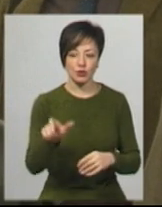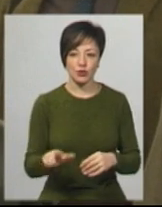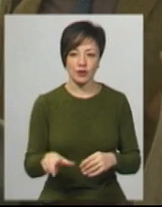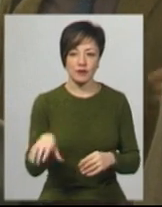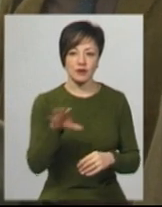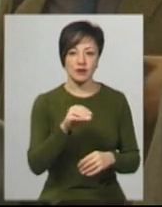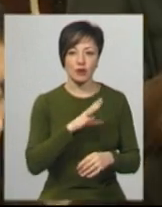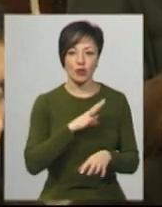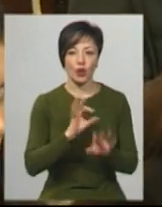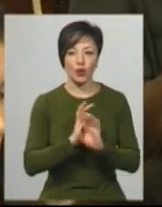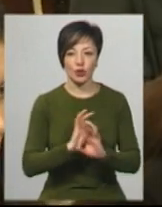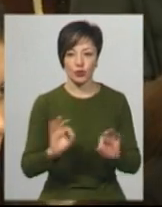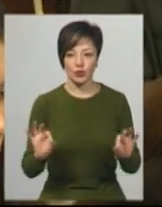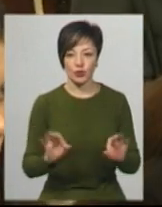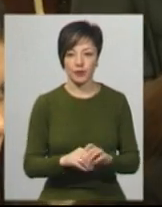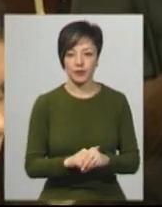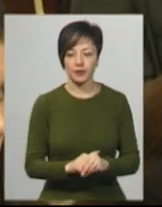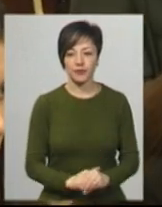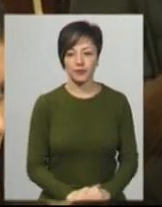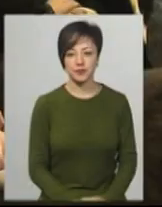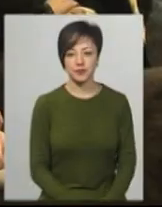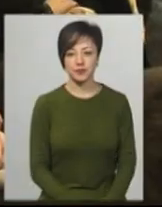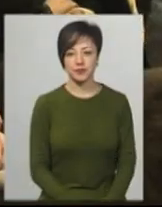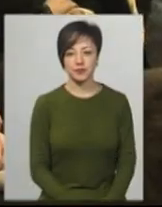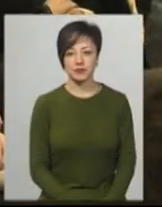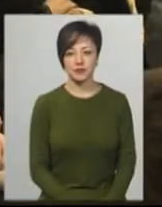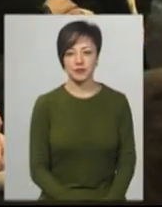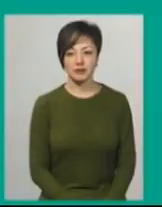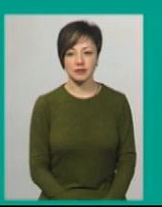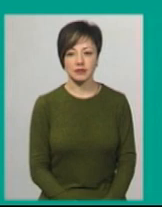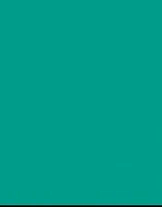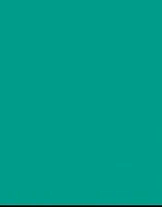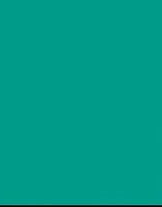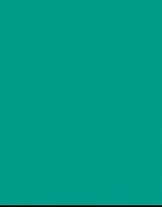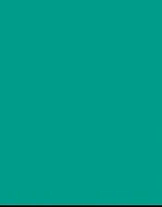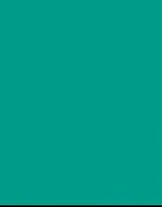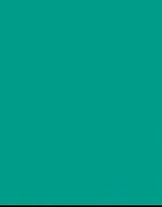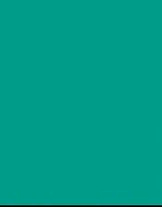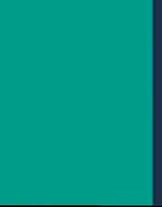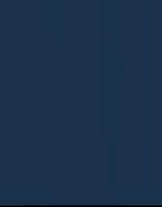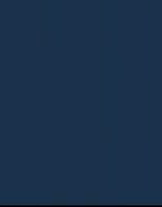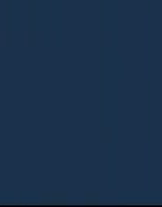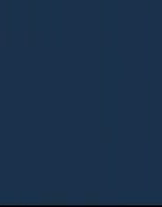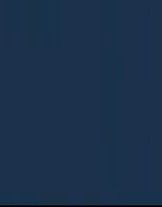Все було дуже круто. Андрій Гуманий, Іван Мовчан. Новини на Спільному. Хмельницький.